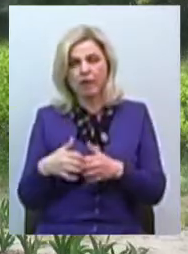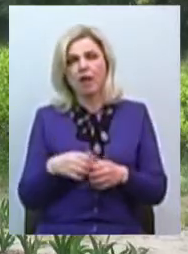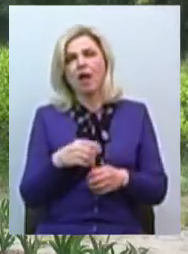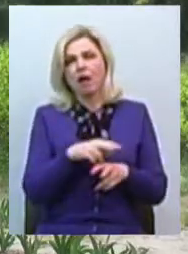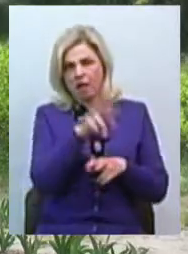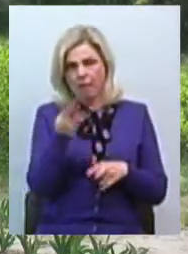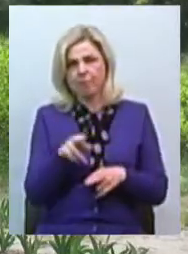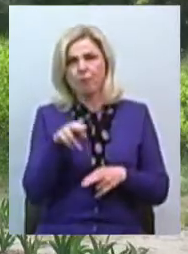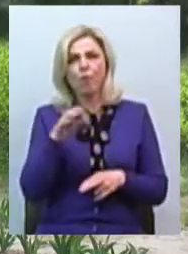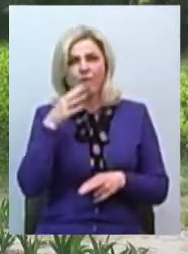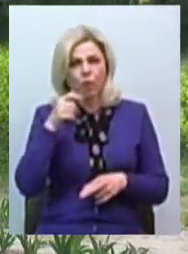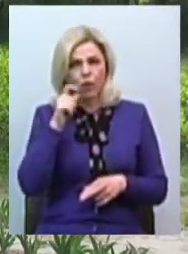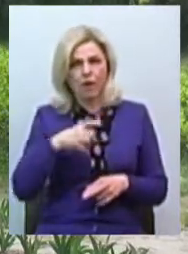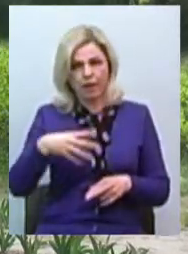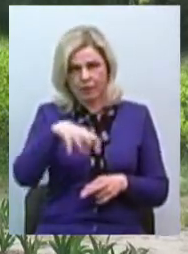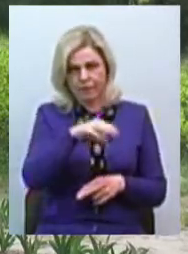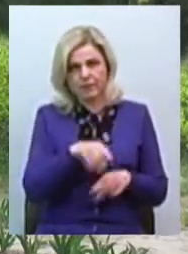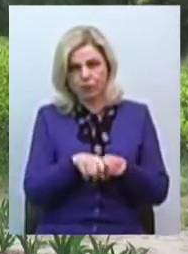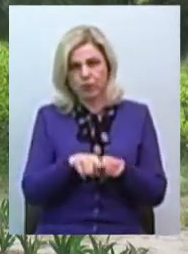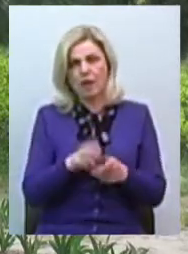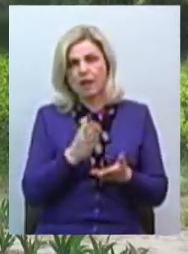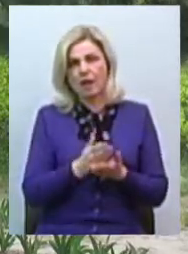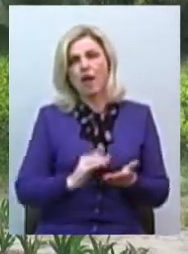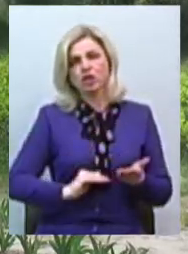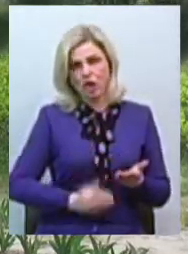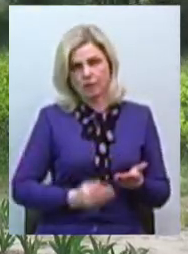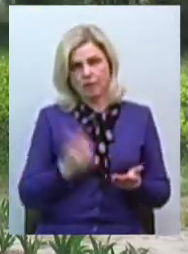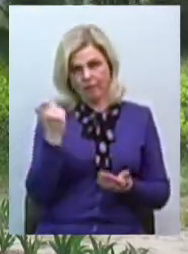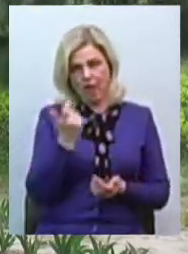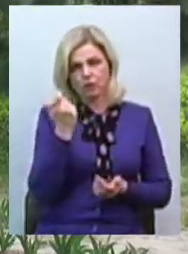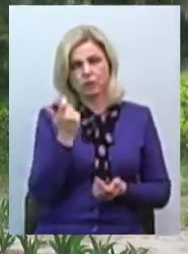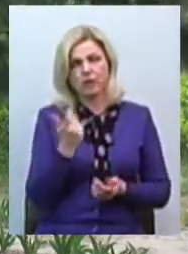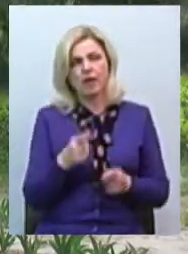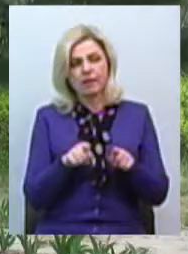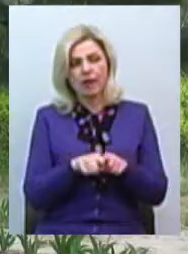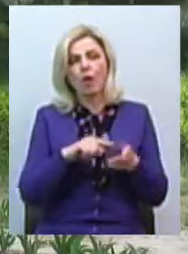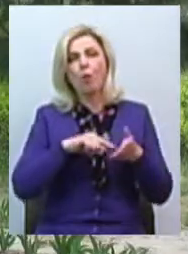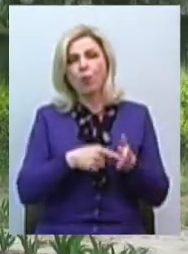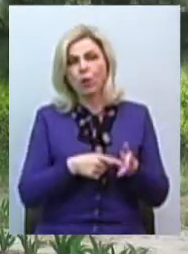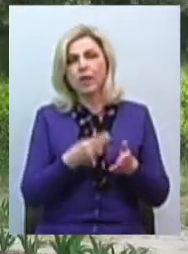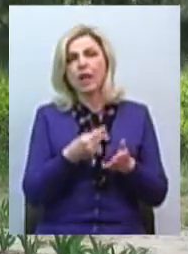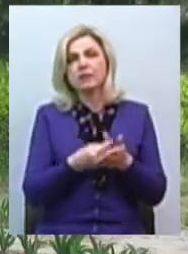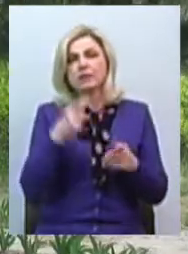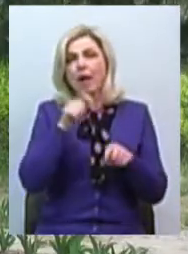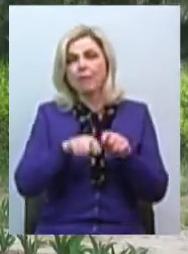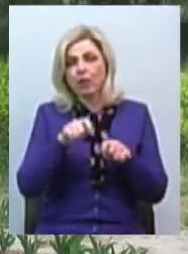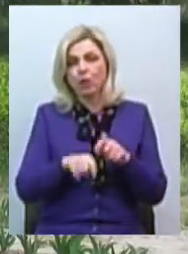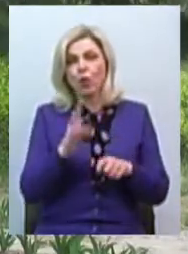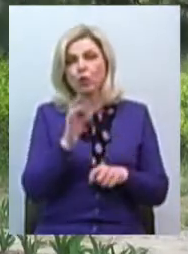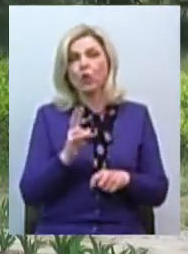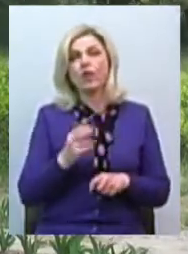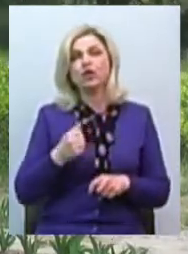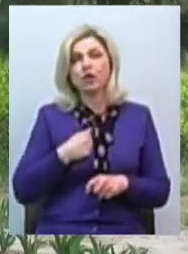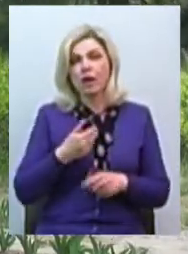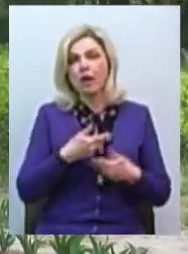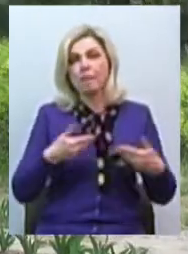Україні, є якби в приватної власності подібні пункти заміру, але, на жаль, ми не